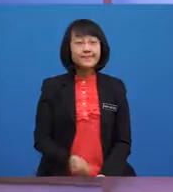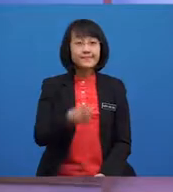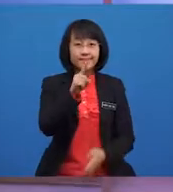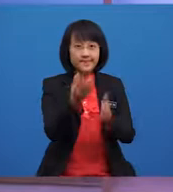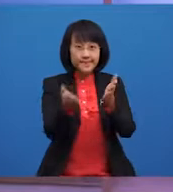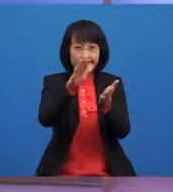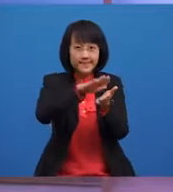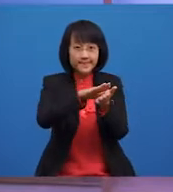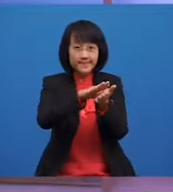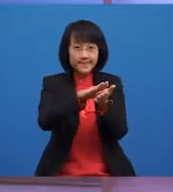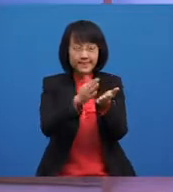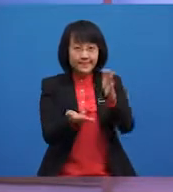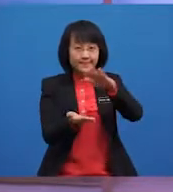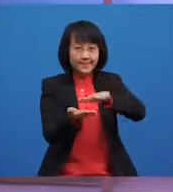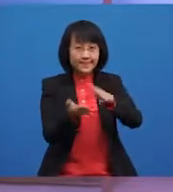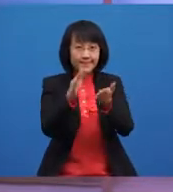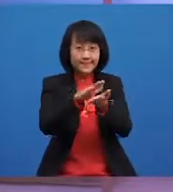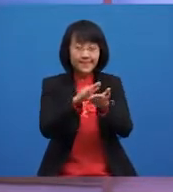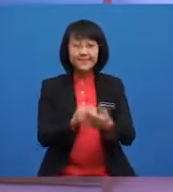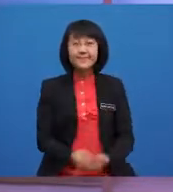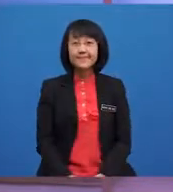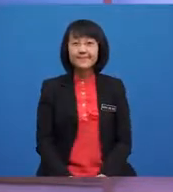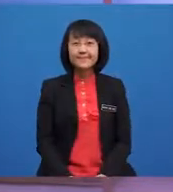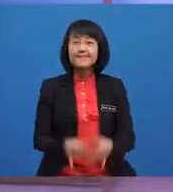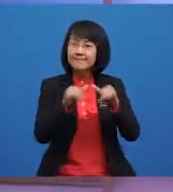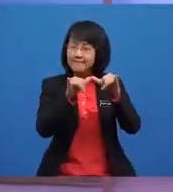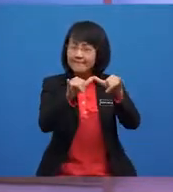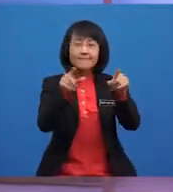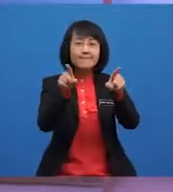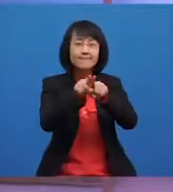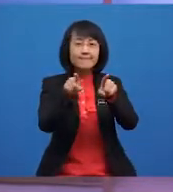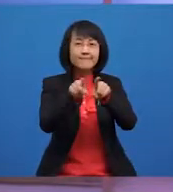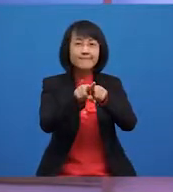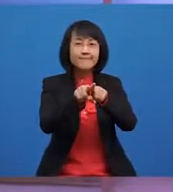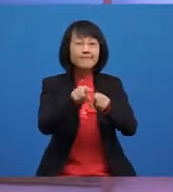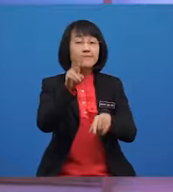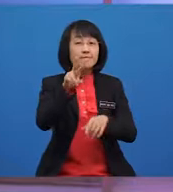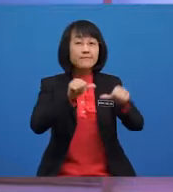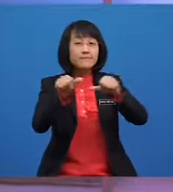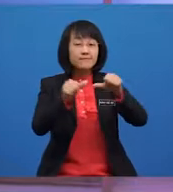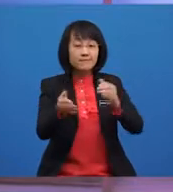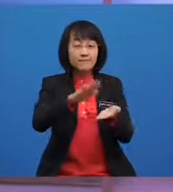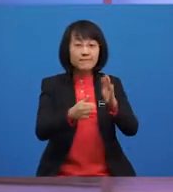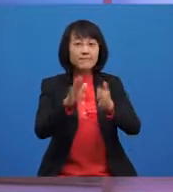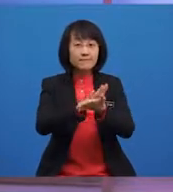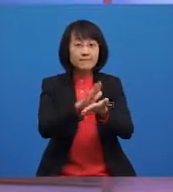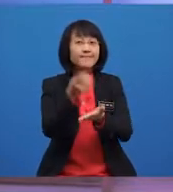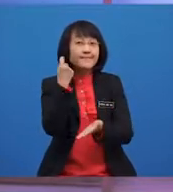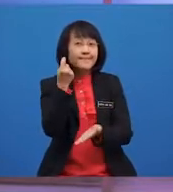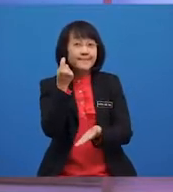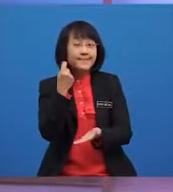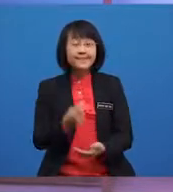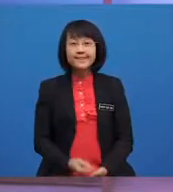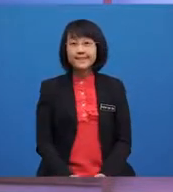Satu lipatan, dua lipatan. Masih lagi sama seperti dua aktiviti lipatan kertas yang